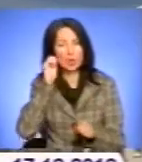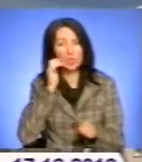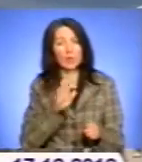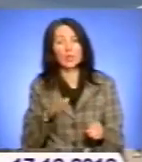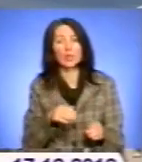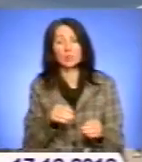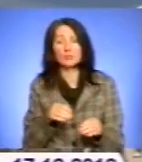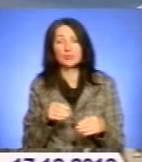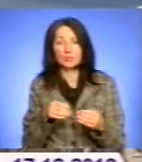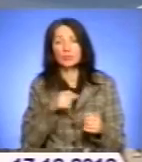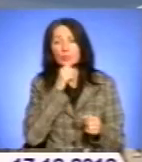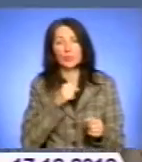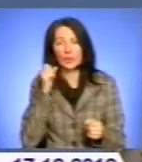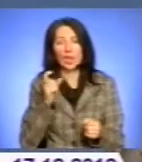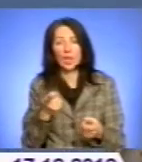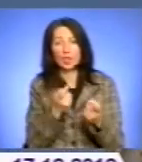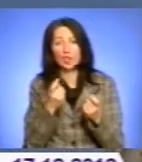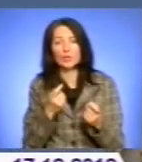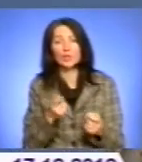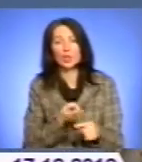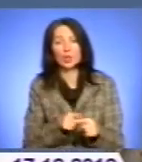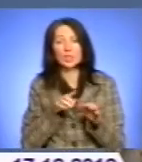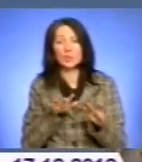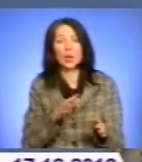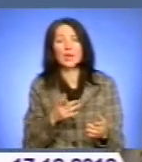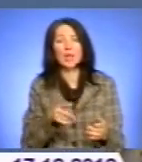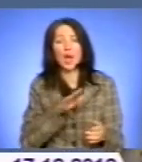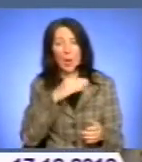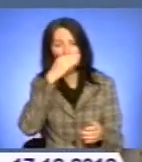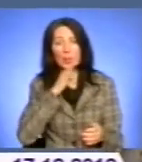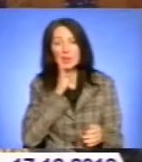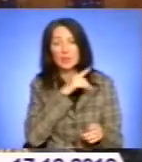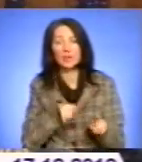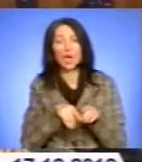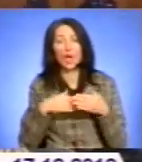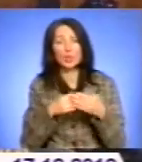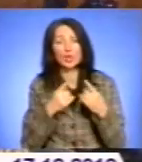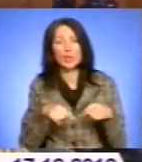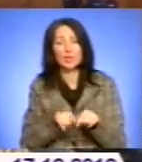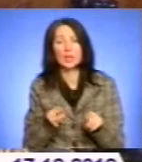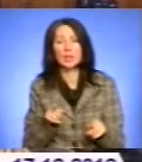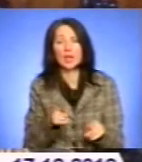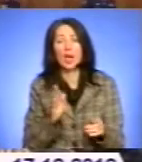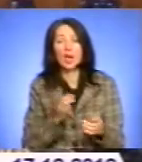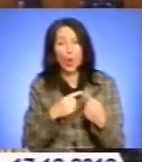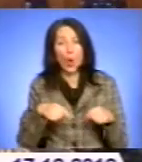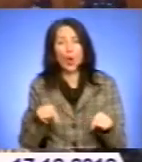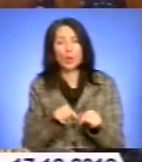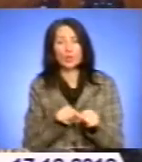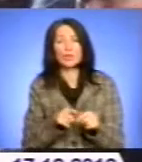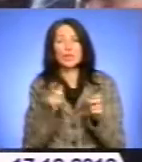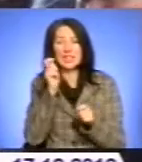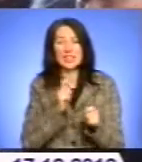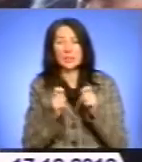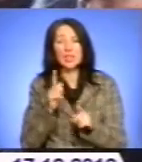до цієї важливої справи як батьків, так і громадські організації. Саме цим була викликана потреба в організації в усіх районах та у місті Тернополі